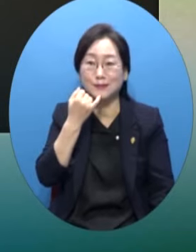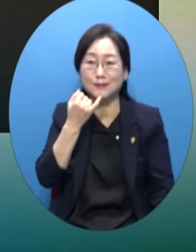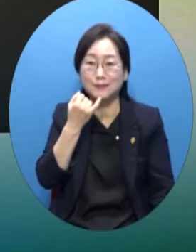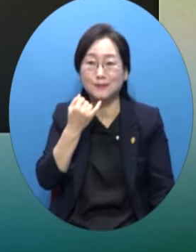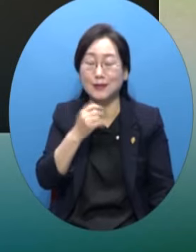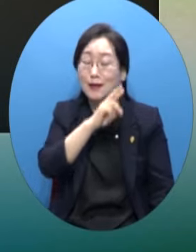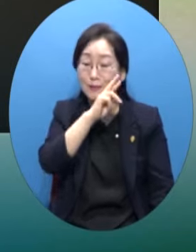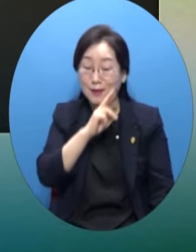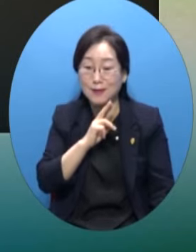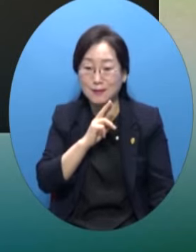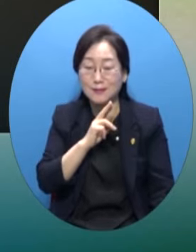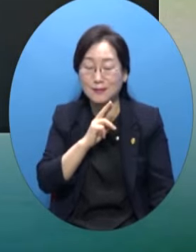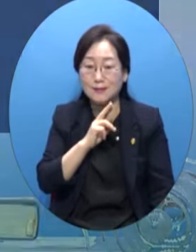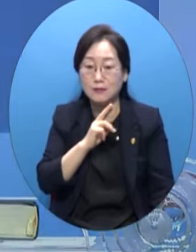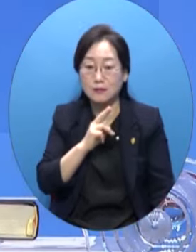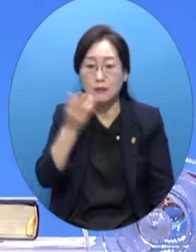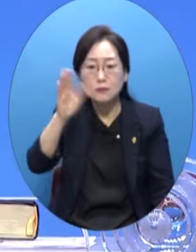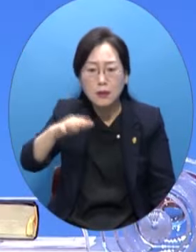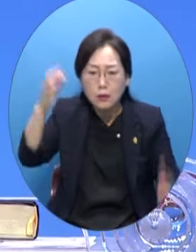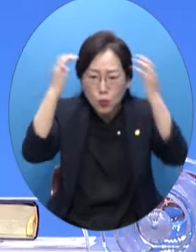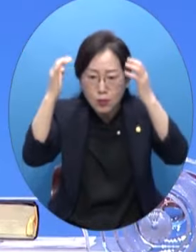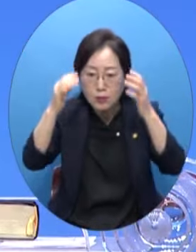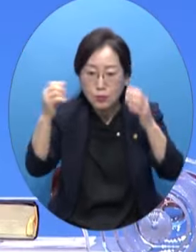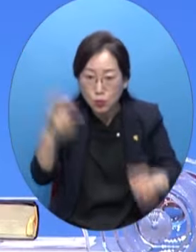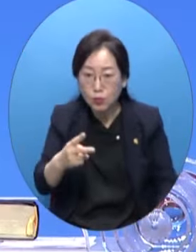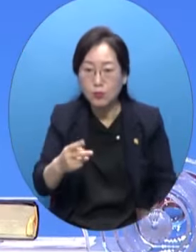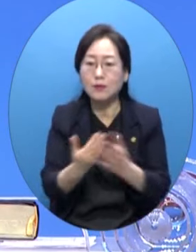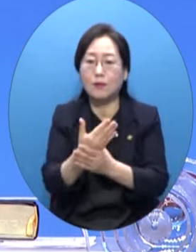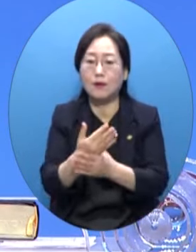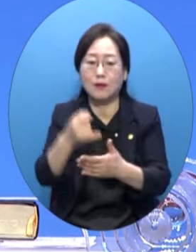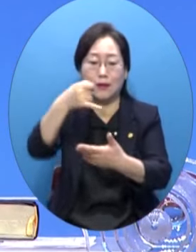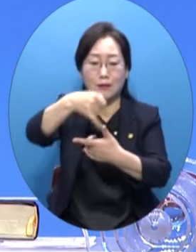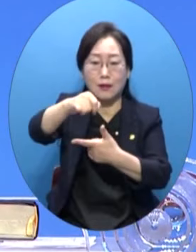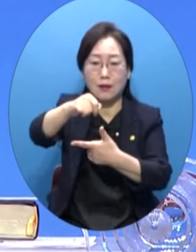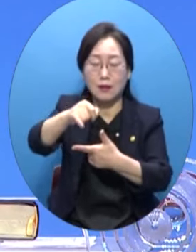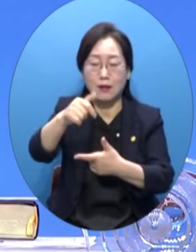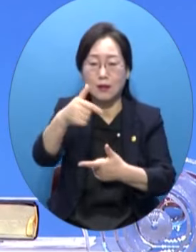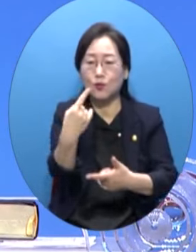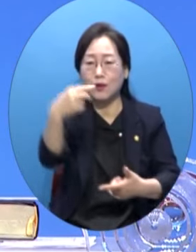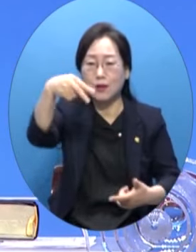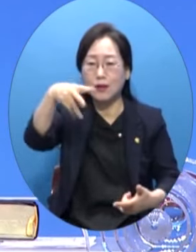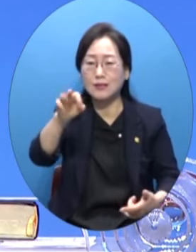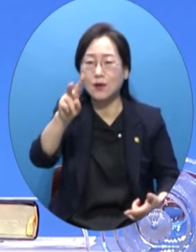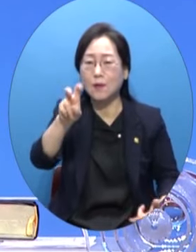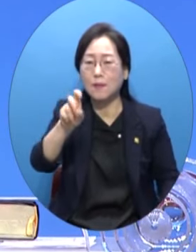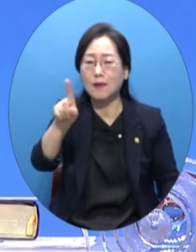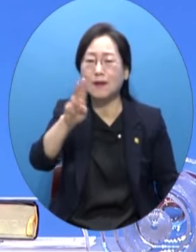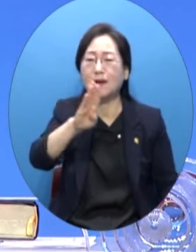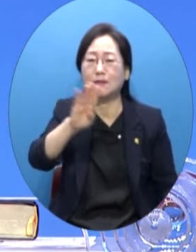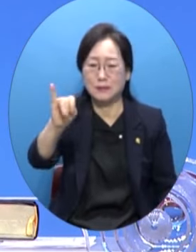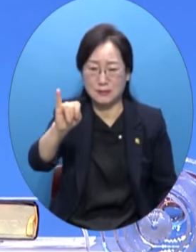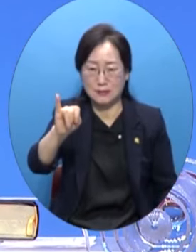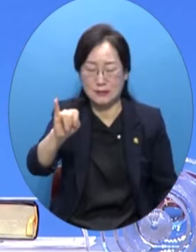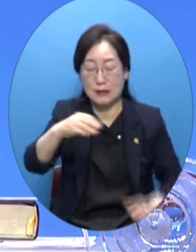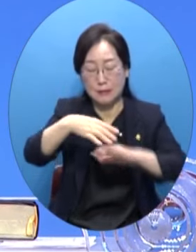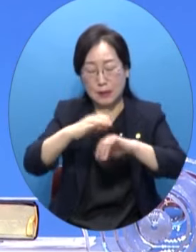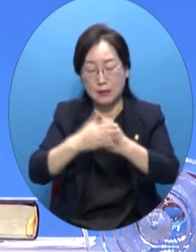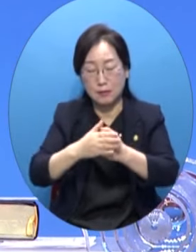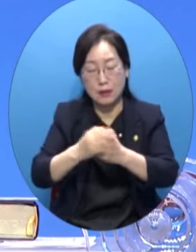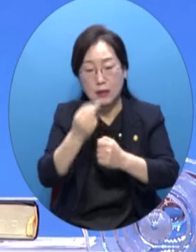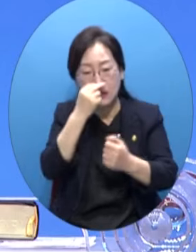삶이 펴지게 됐는데 고난이 거기서 끝이지 않았습니다. 큰딸이 뇌성마비에 걸려서 길어야 2년밖에 더 살지 못한다는 진단을